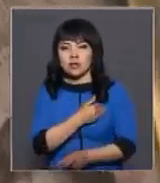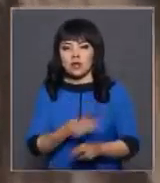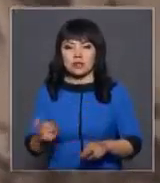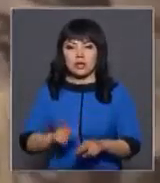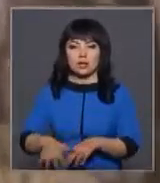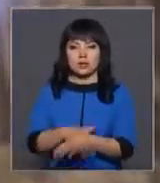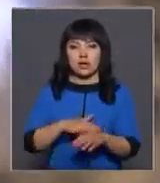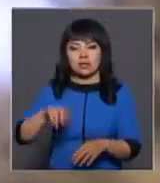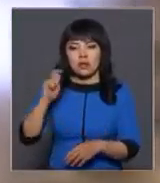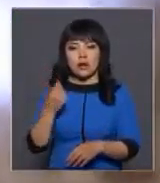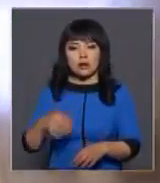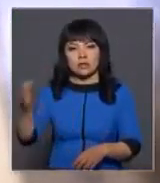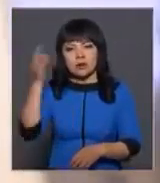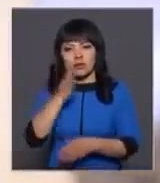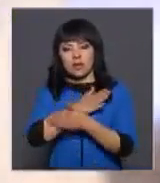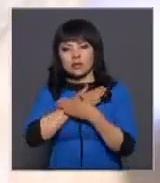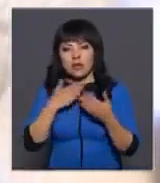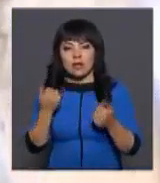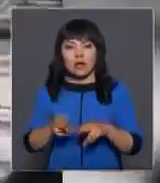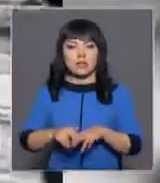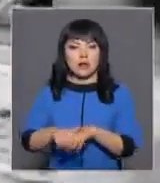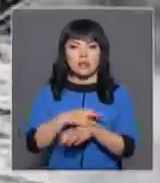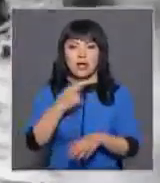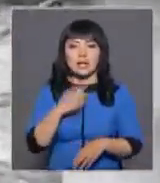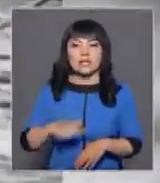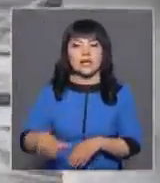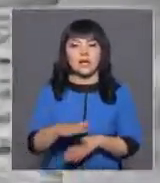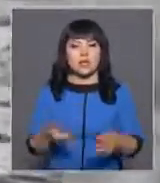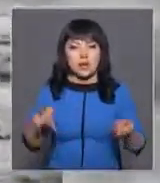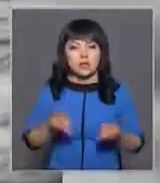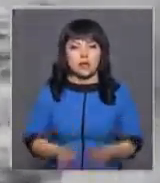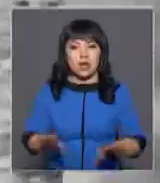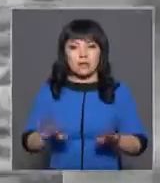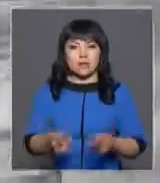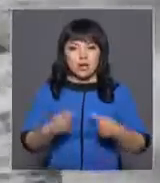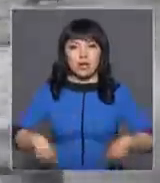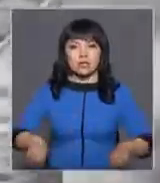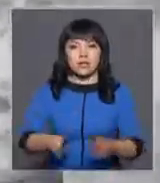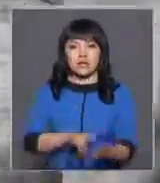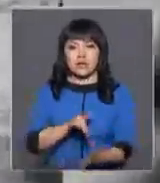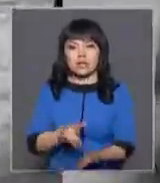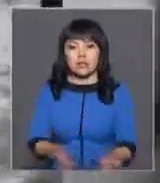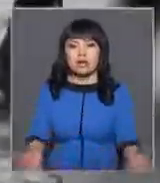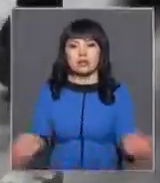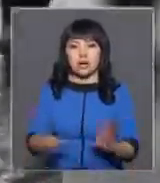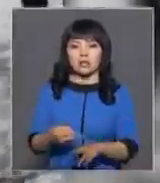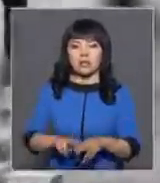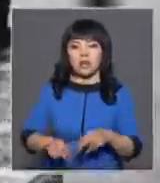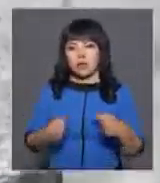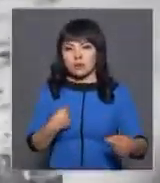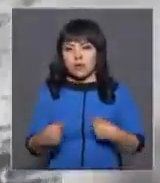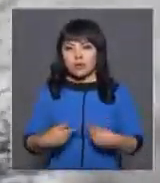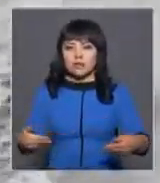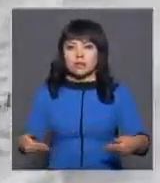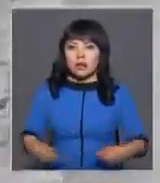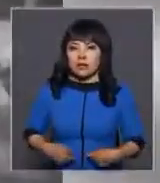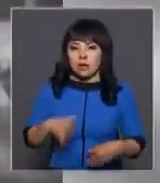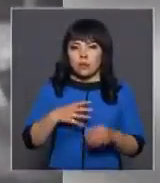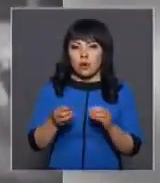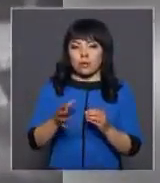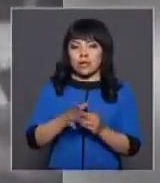соғыстың зұлматтарын еске алғысы келмейді. Ленинградта туып өскен ол, қоршауда қалған қалада аштық азабын әбден тартқан. 15